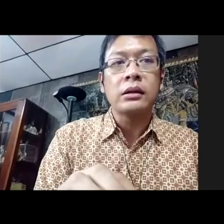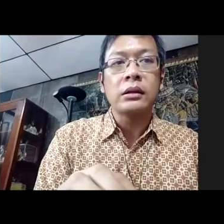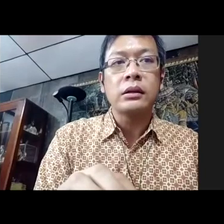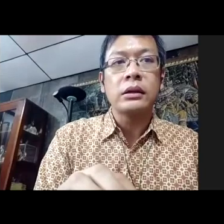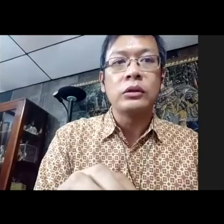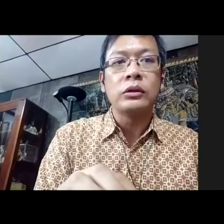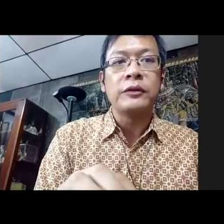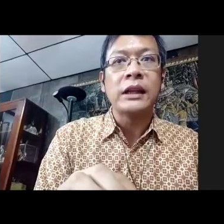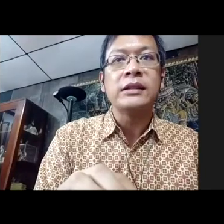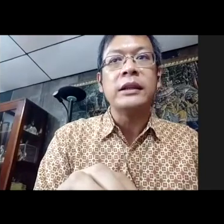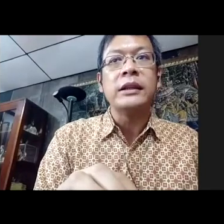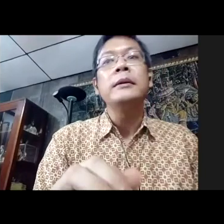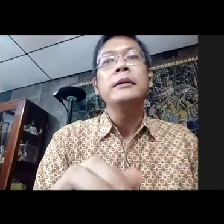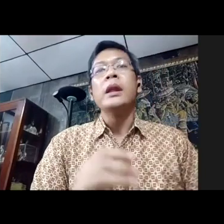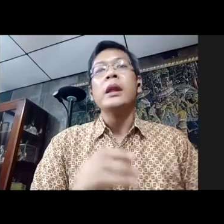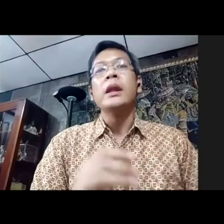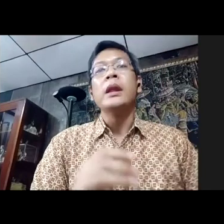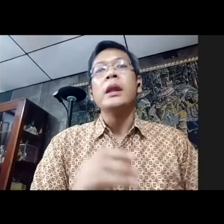inklusi finansial ini.